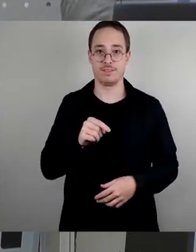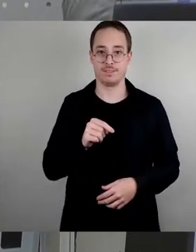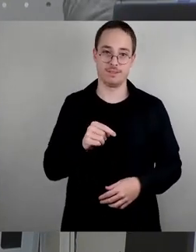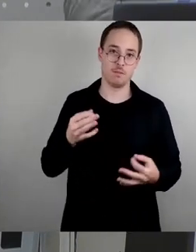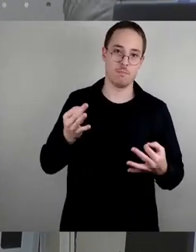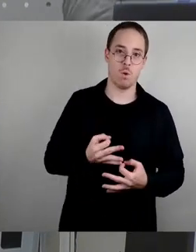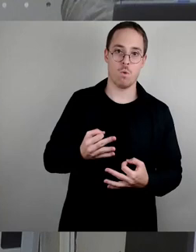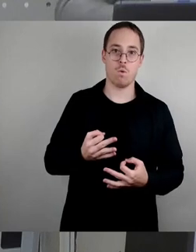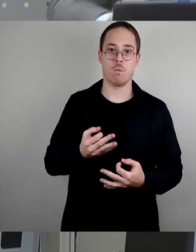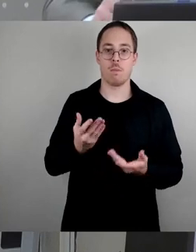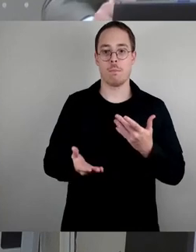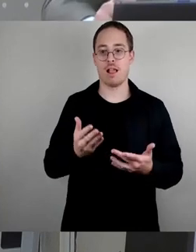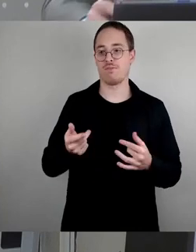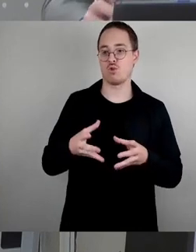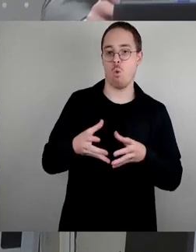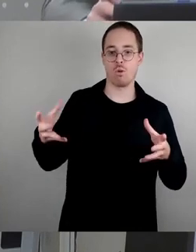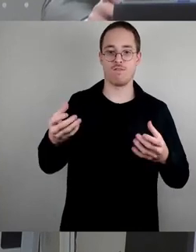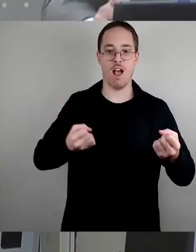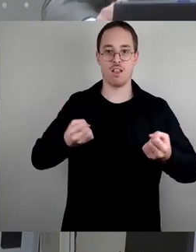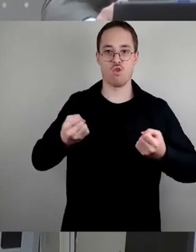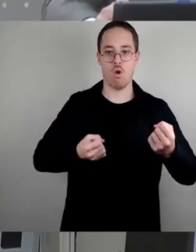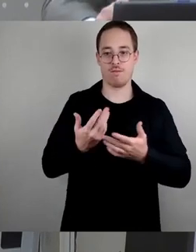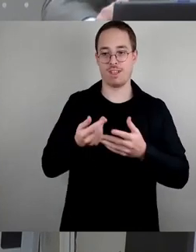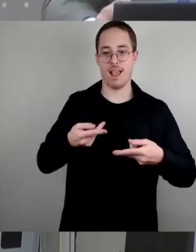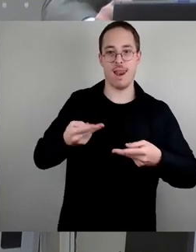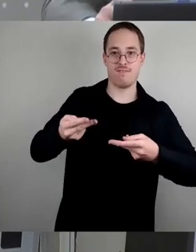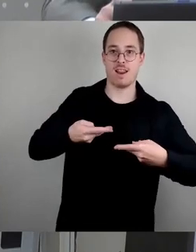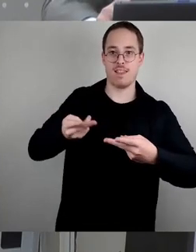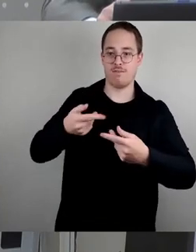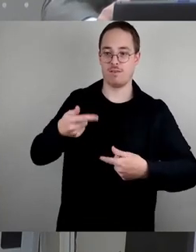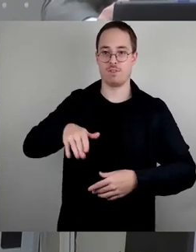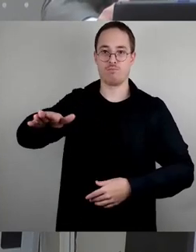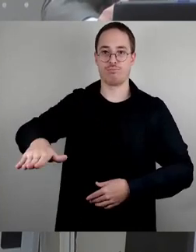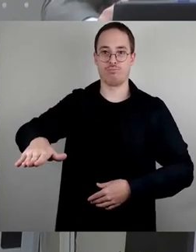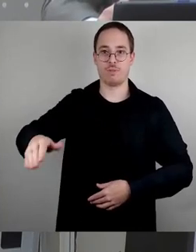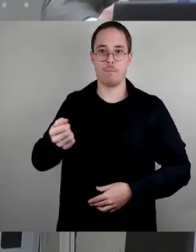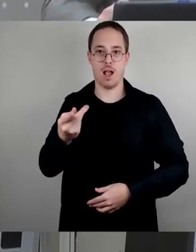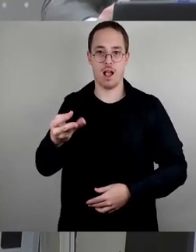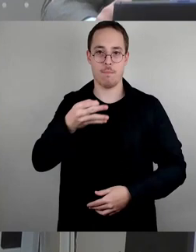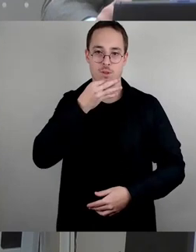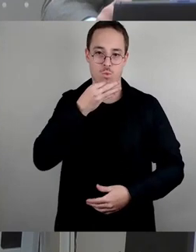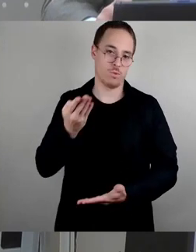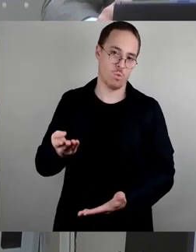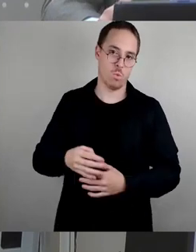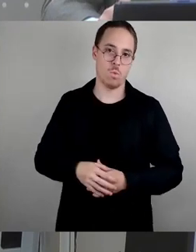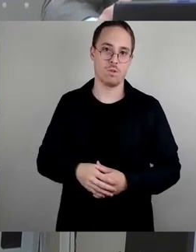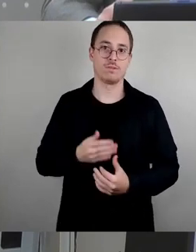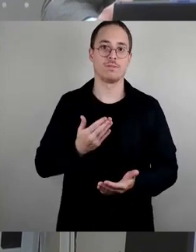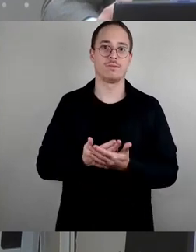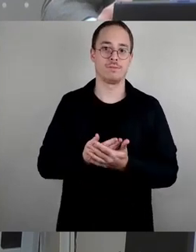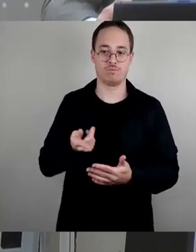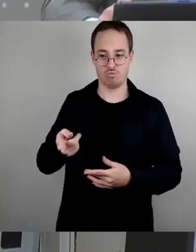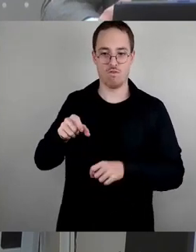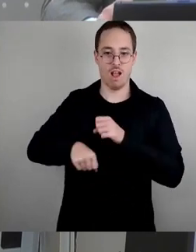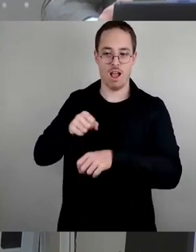größeres Fahrzeug paar Minuten steht. Insofern denke ich mal, dass die Radschutzstreifen hier an der Stelle ein Kompromiss sind. Es ist auch so, ich